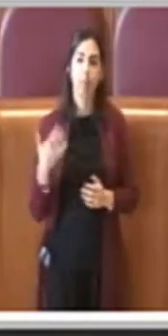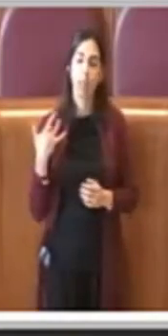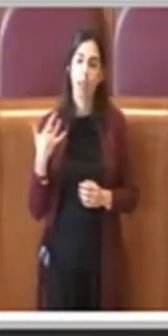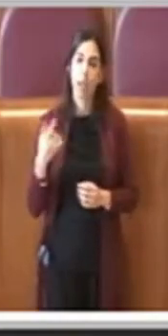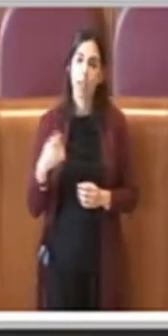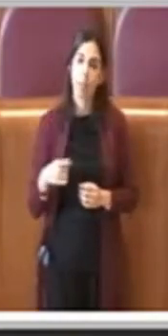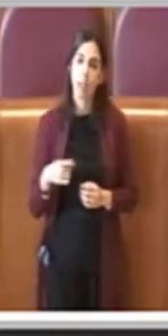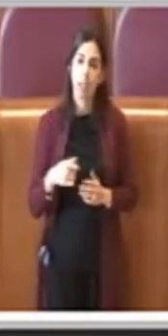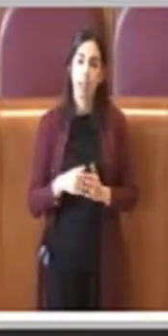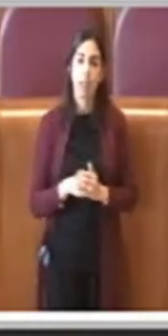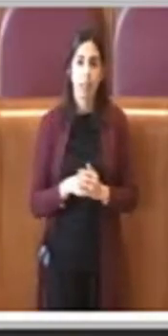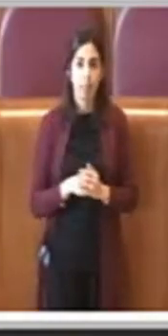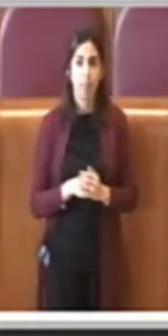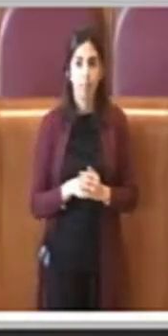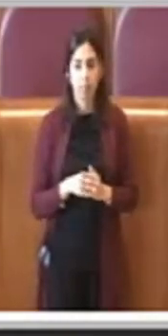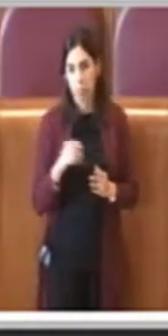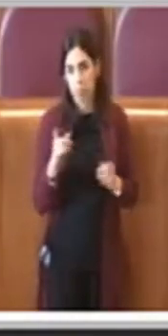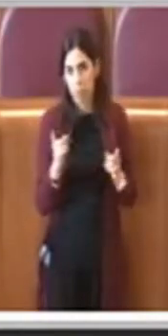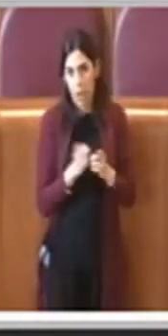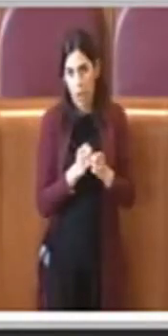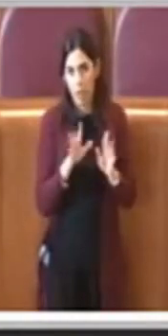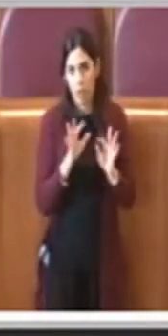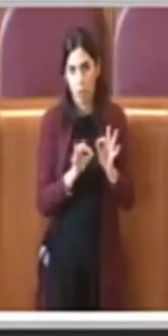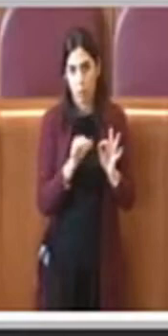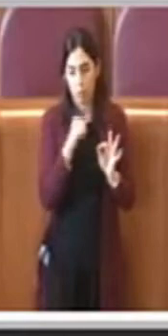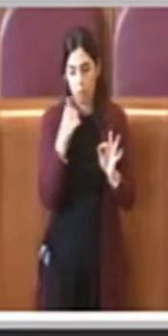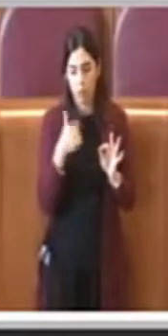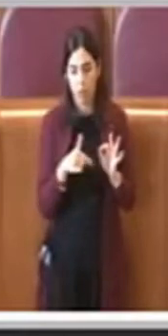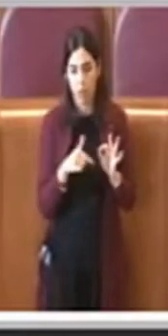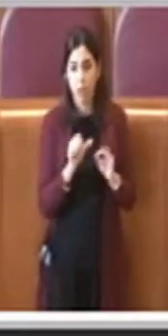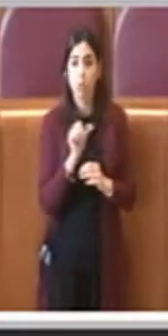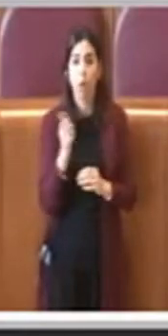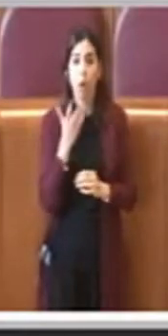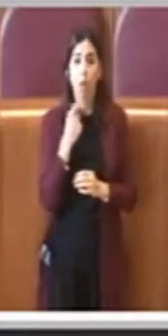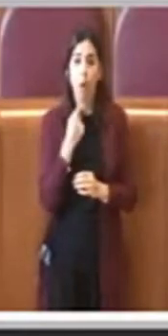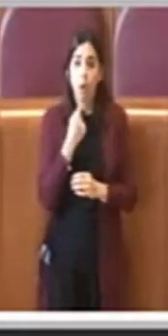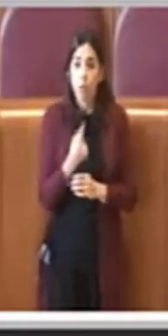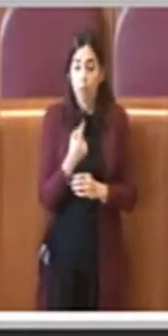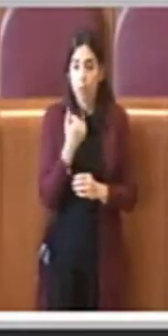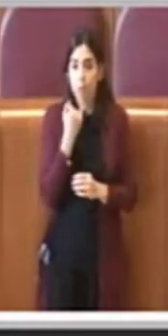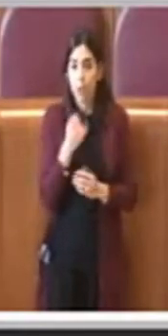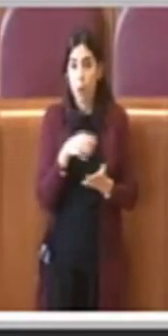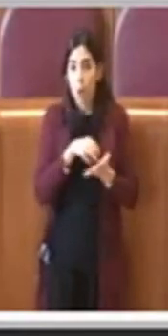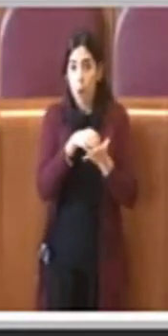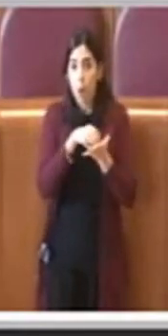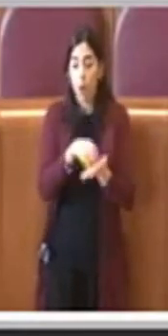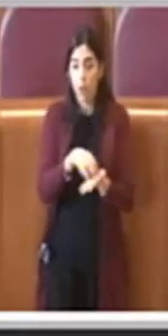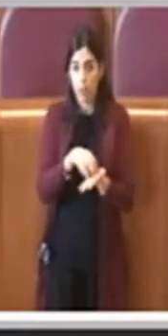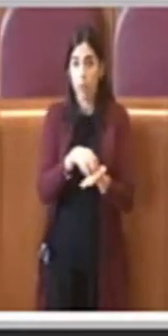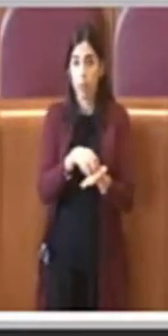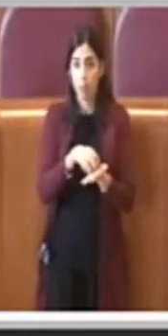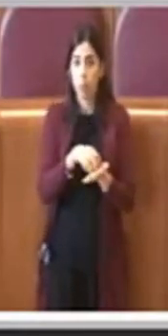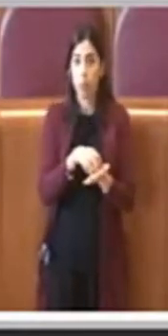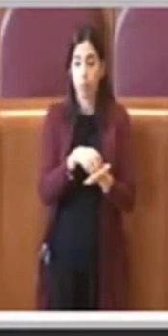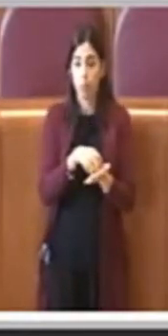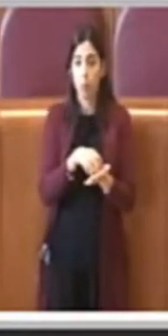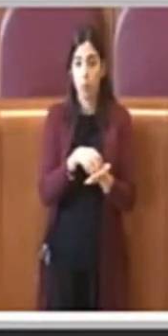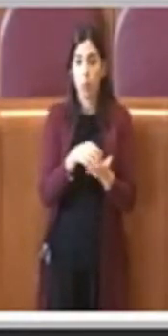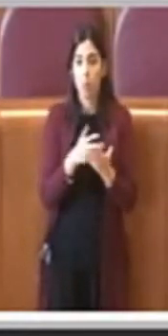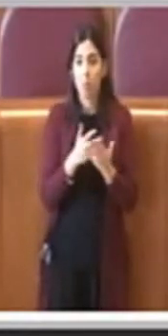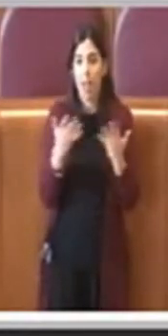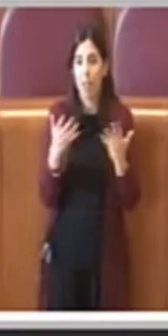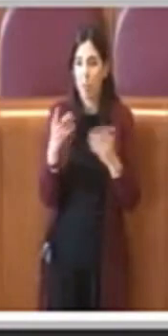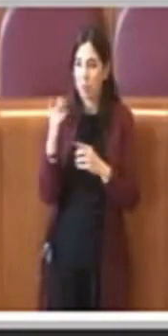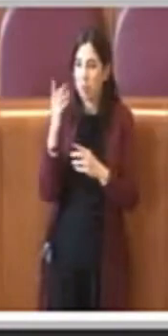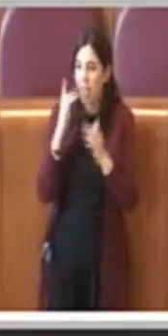Grazie Presidente, sì, per molto meno, semplicemente per portare un piccolo contributo anche e soprattutto a seguito